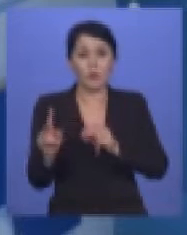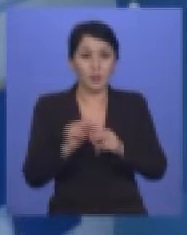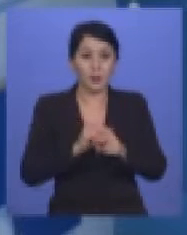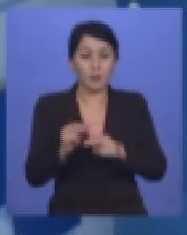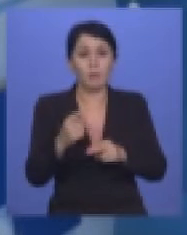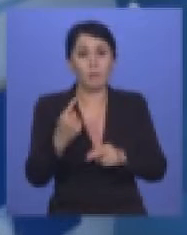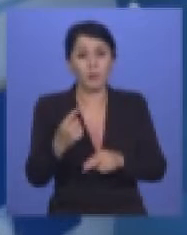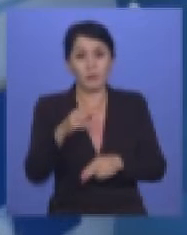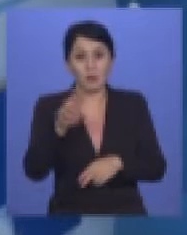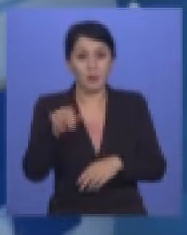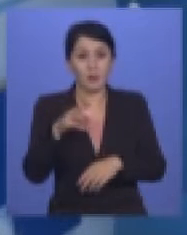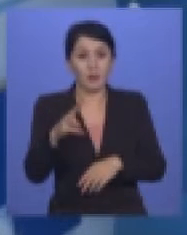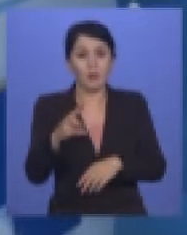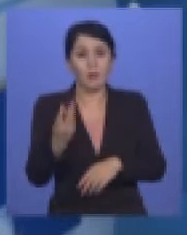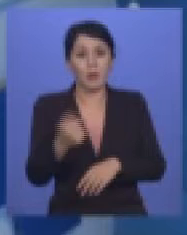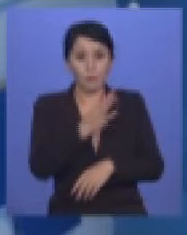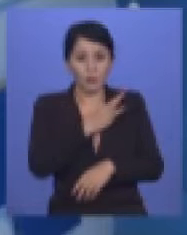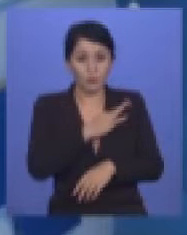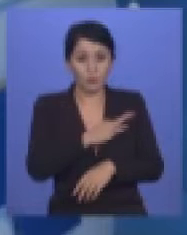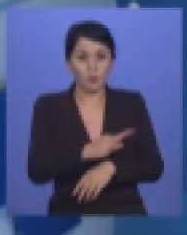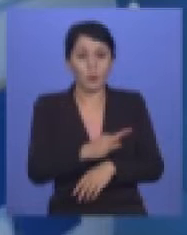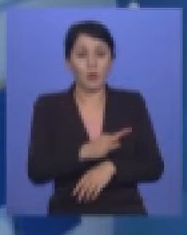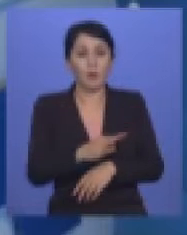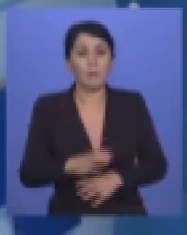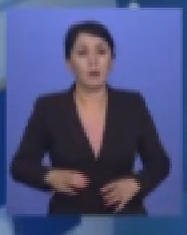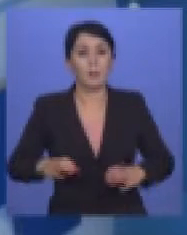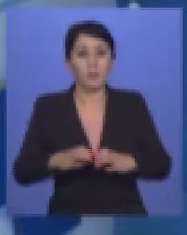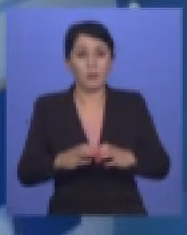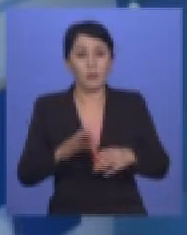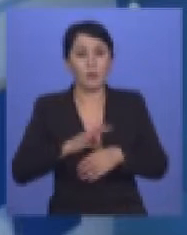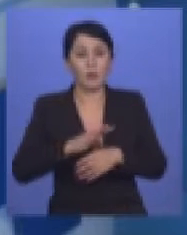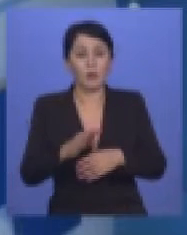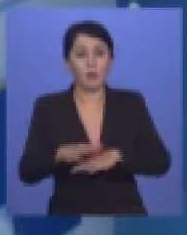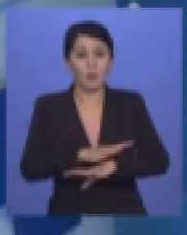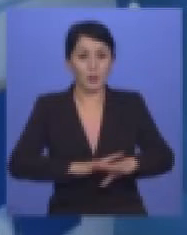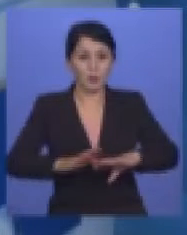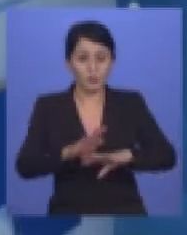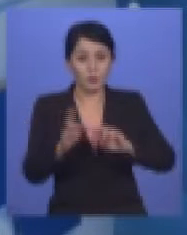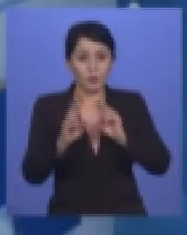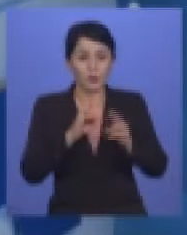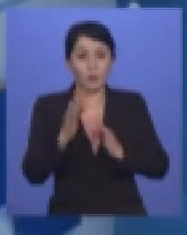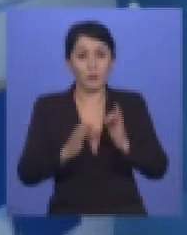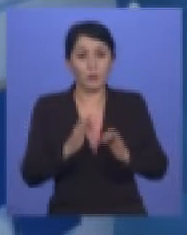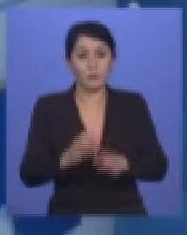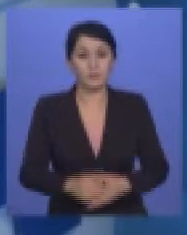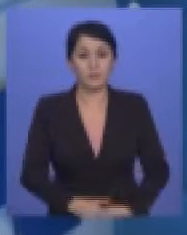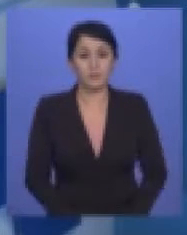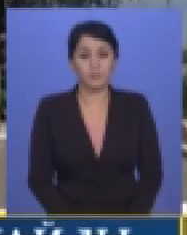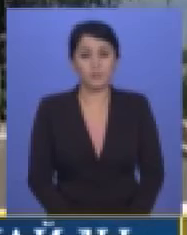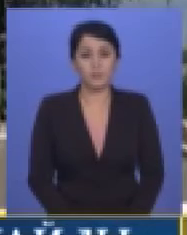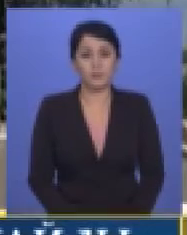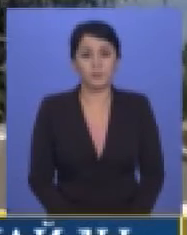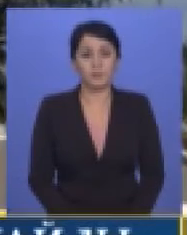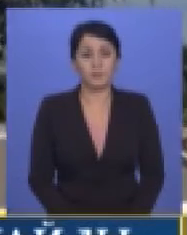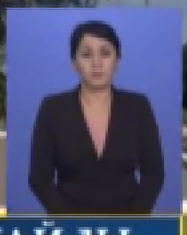жөндеу шараларына 1 миллиард теңгеден астам қаржы бөлген. Ол туралы монополист компания өткізген қоғамдық тыңдауда сөз болды.